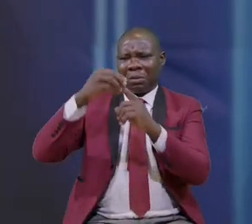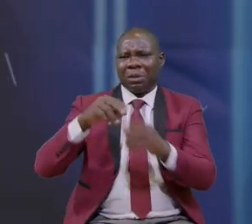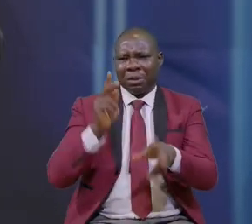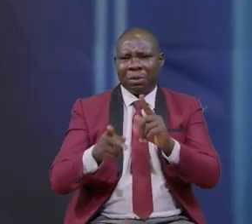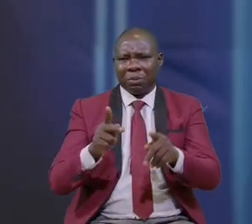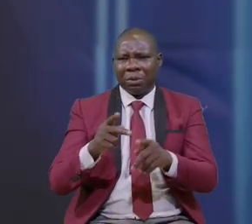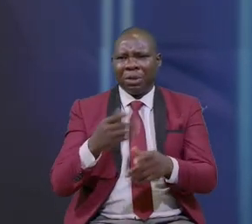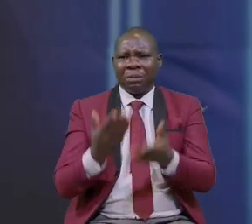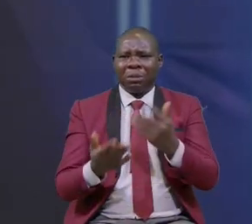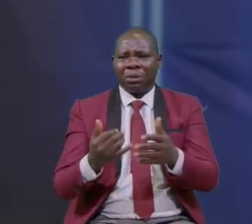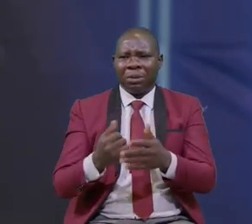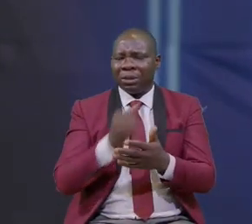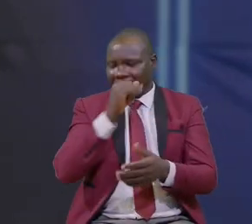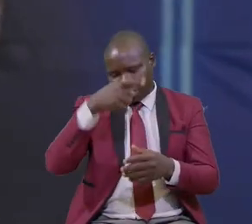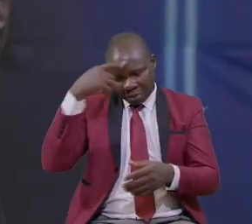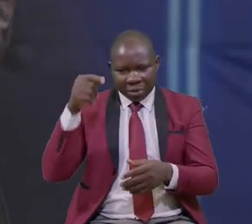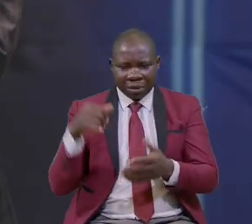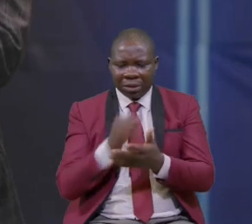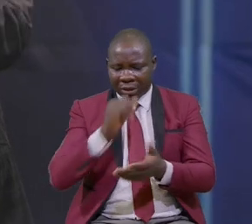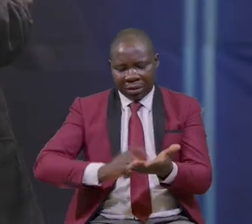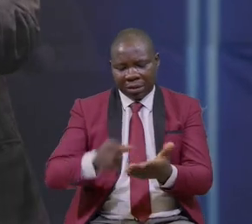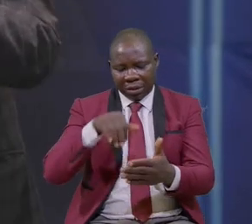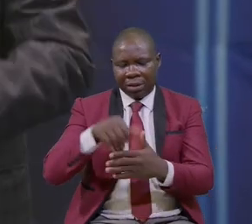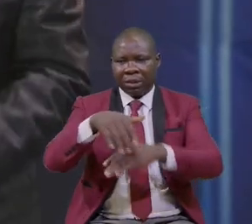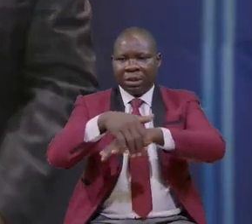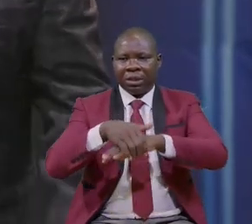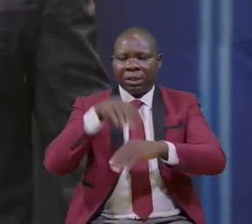C'est parce que c'est écrit dans la langue originale.